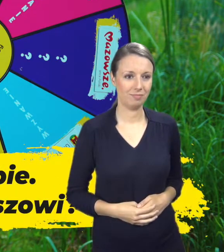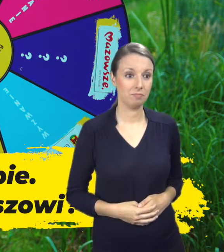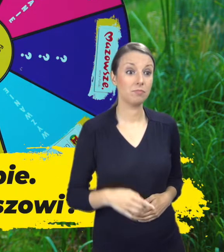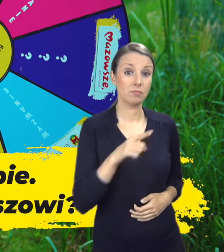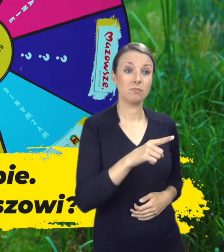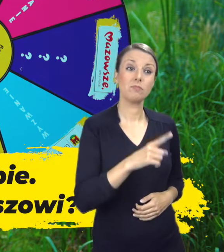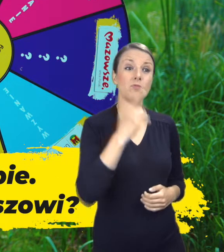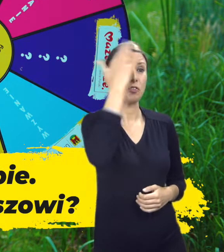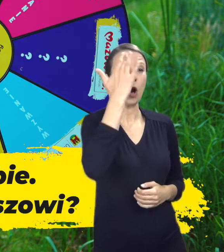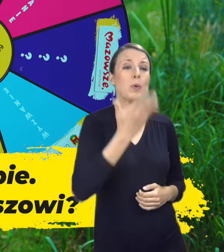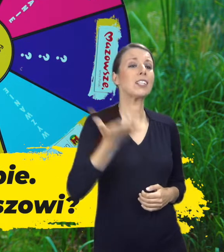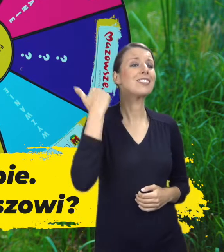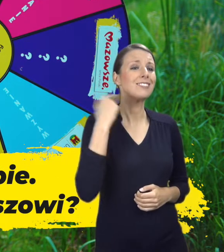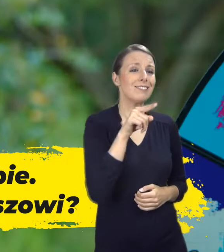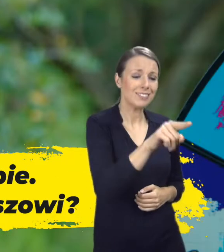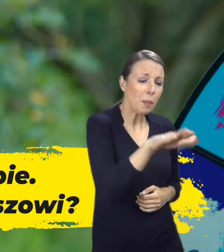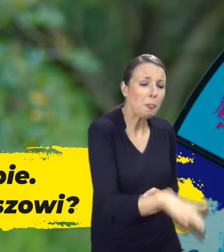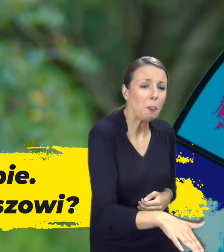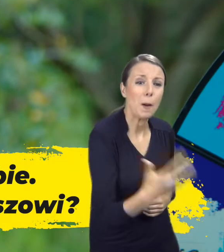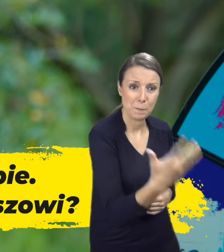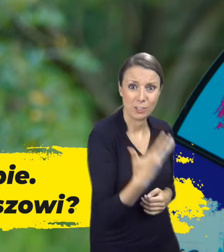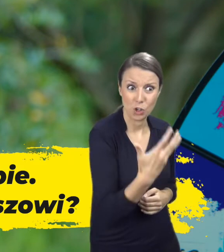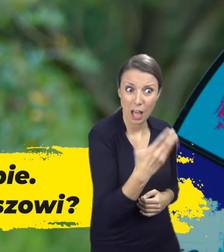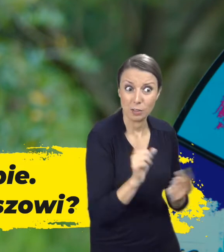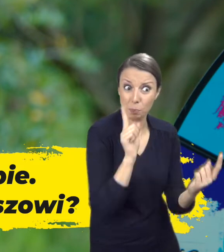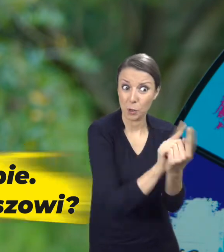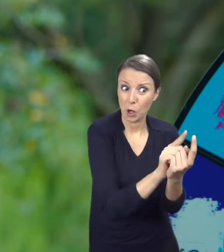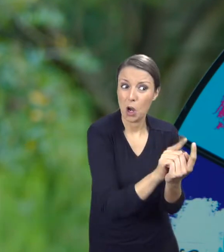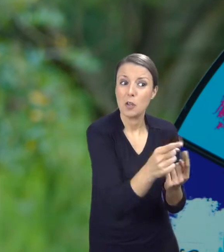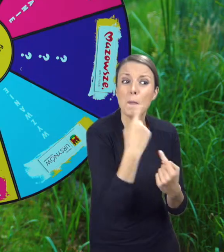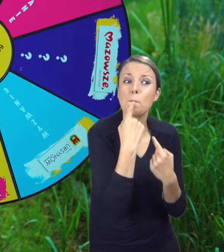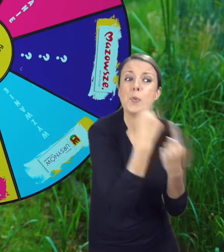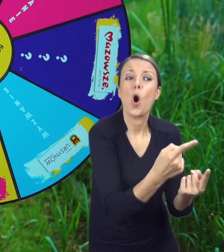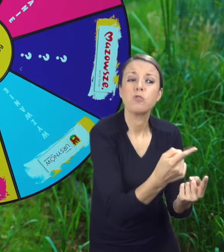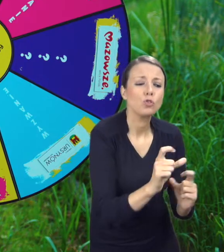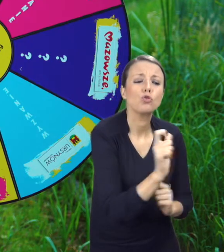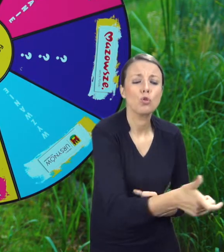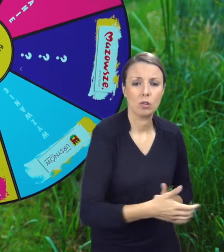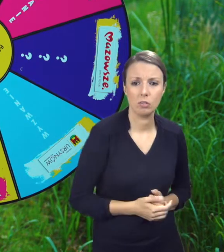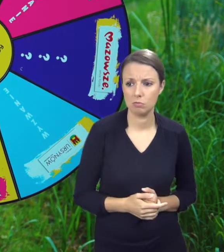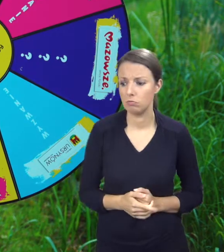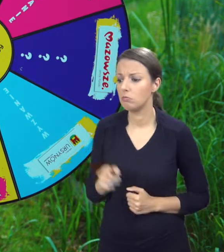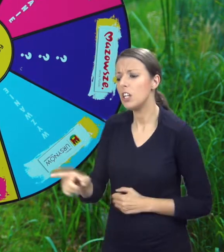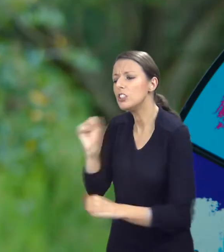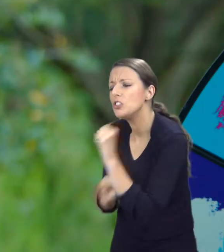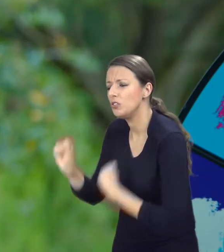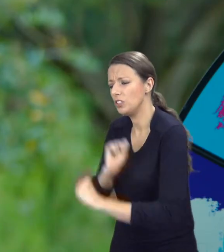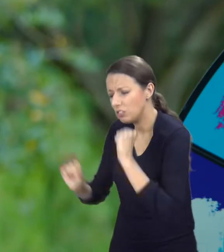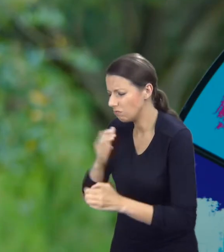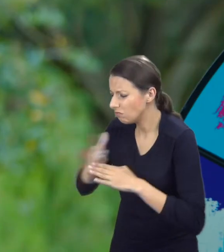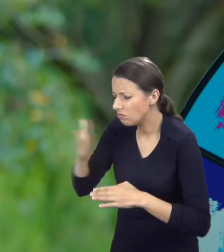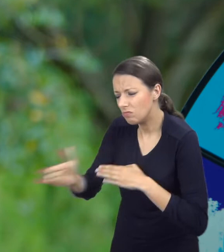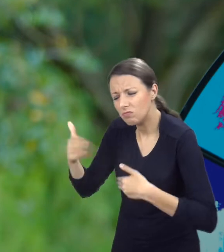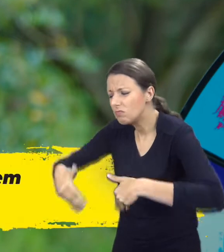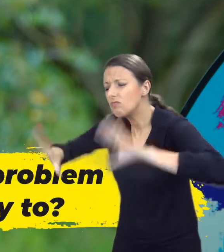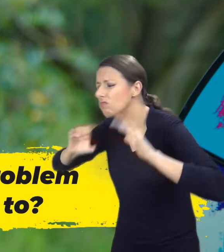Spotykasz 5-letniego siebie. Co powiedziałbyś małemu Łukaszowi? Ćwicz, brachu, ćwicz. Nie przestawaj i nigdy się nie